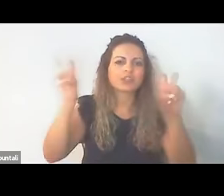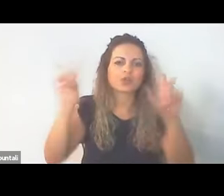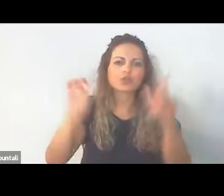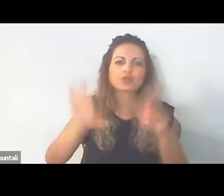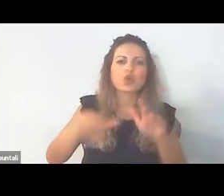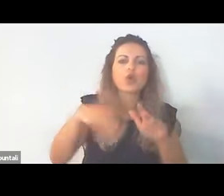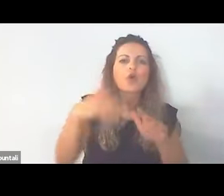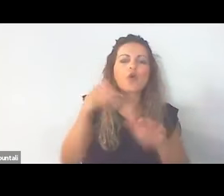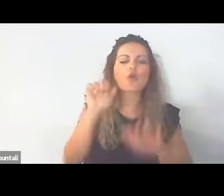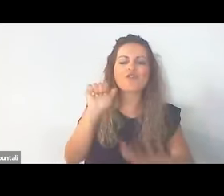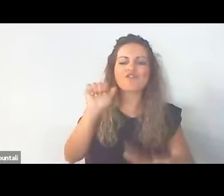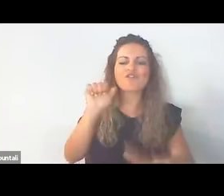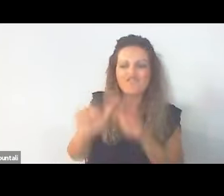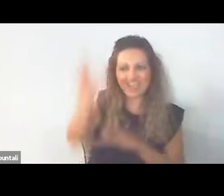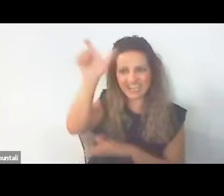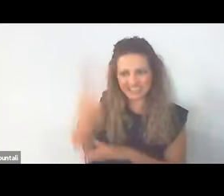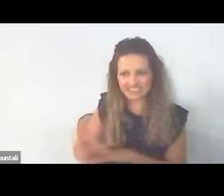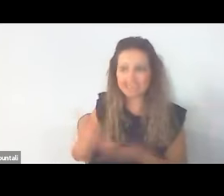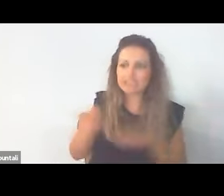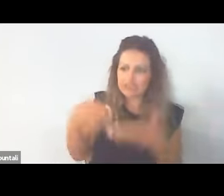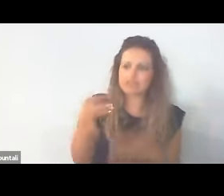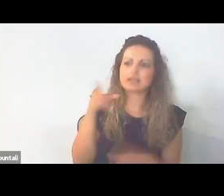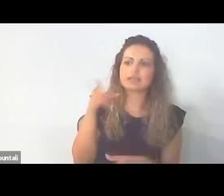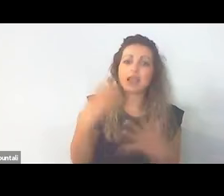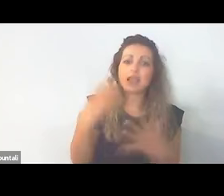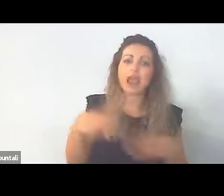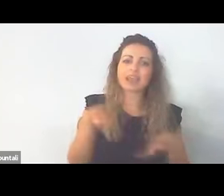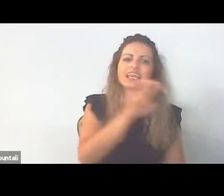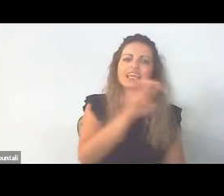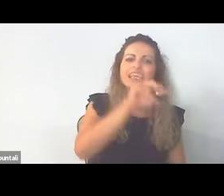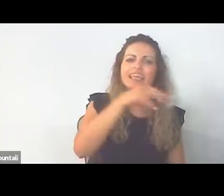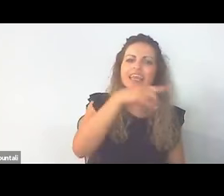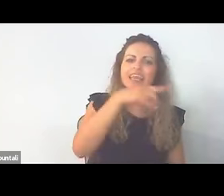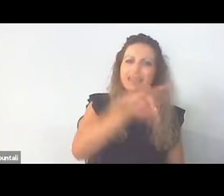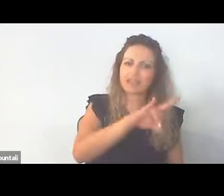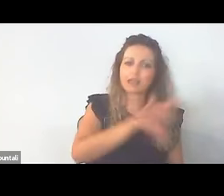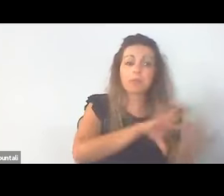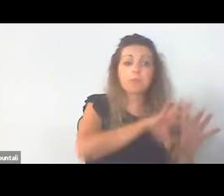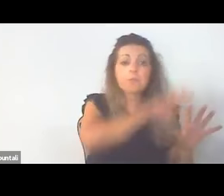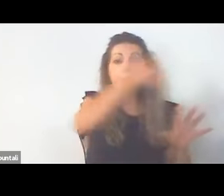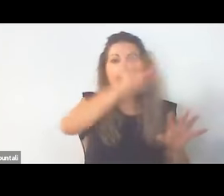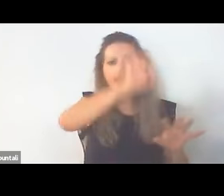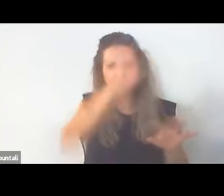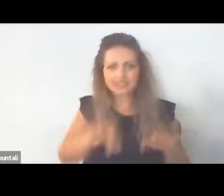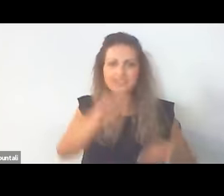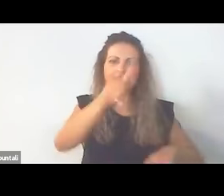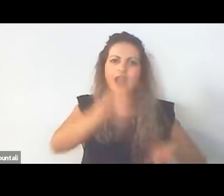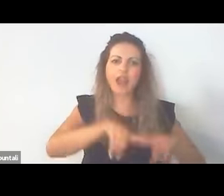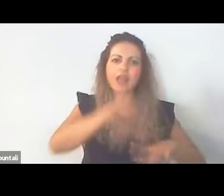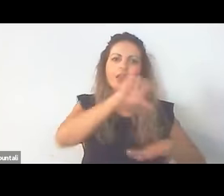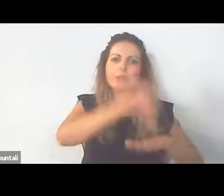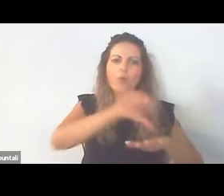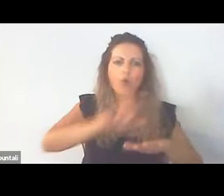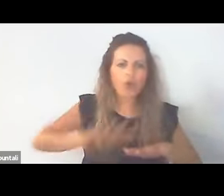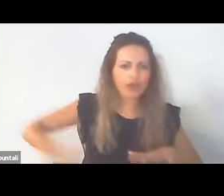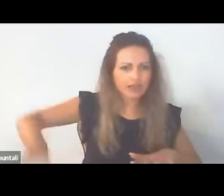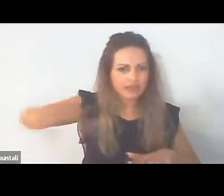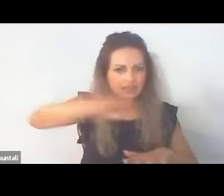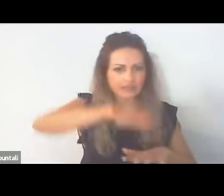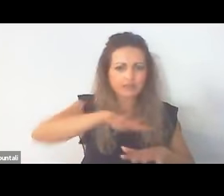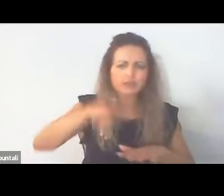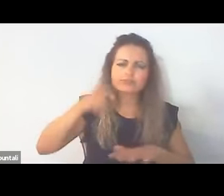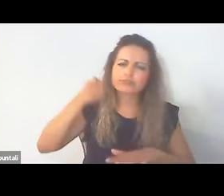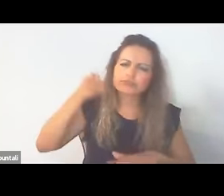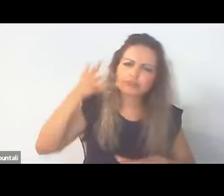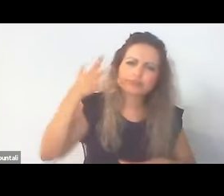Χιλής και έφτασε σε πολλές πόλεις στην Ελλάδα, σε εκατοντάδες πόλεις του κόσμου, με χιλιάδες